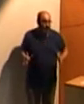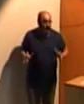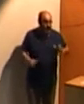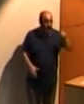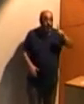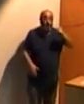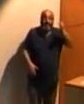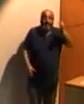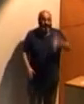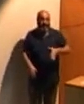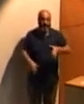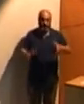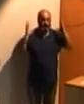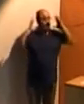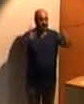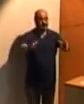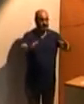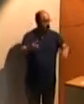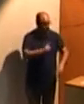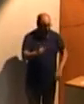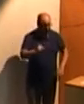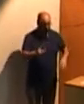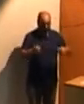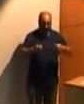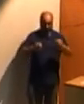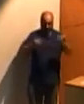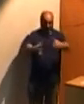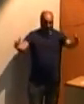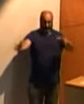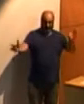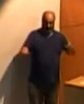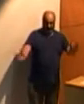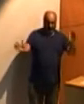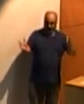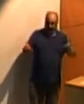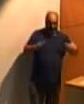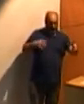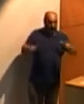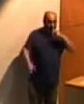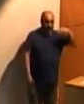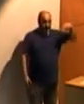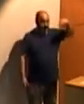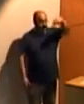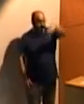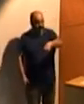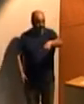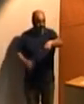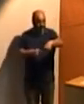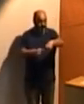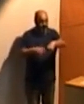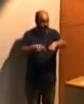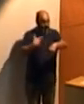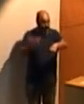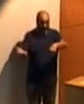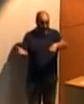requis la création n'est pas pure de figer c'est quelque chose qui se continue au sein duquel l'homme est placé devant un devoir de savoir